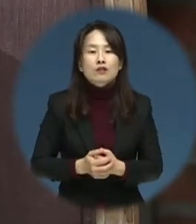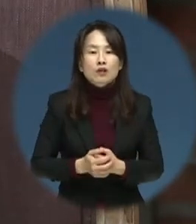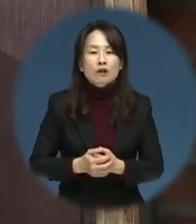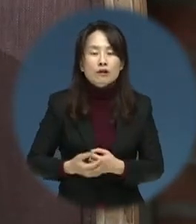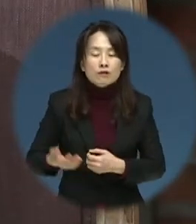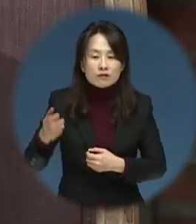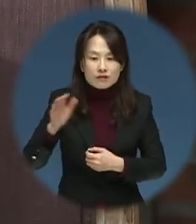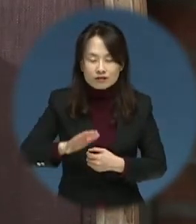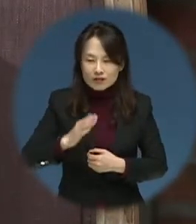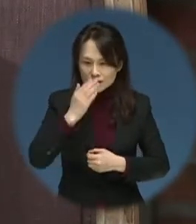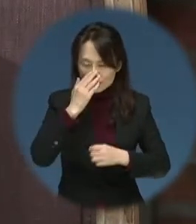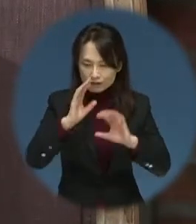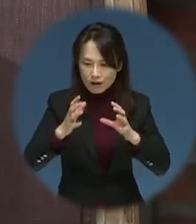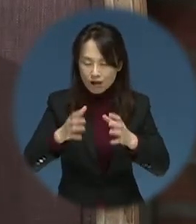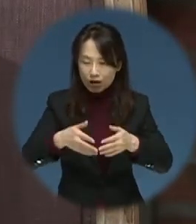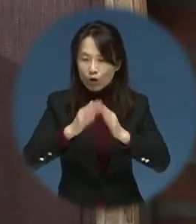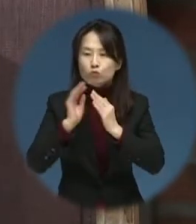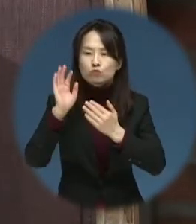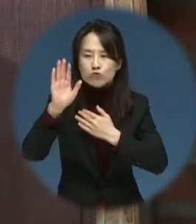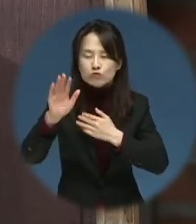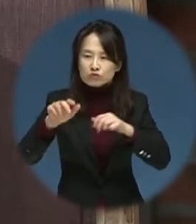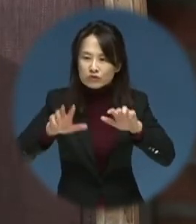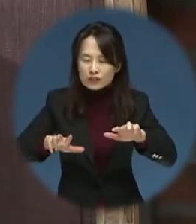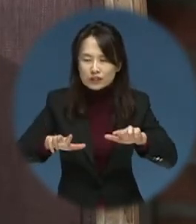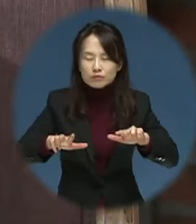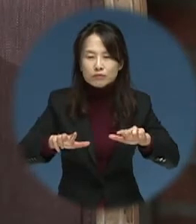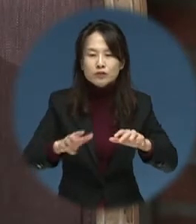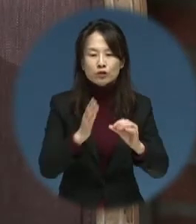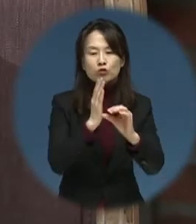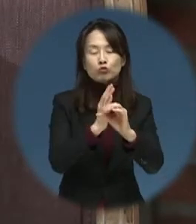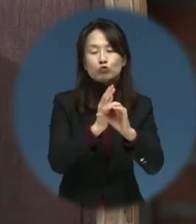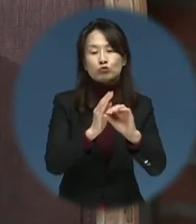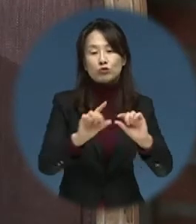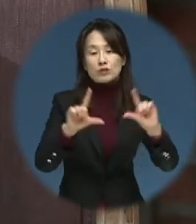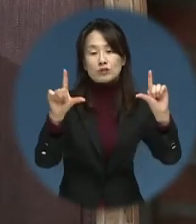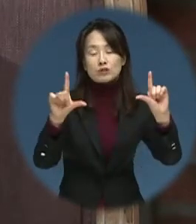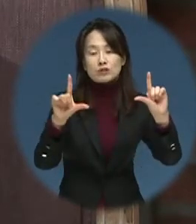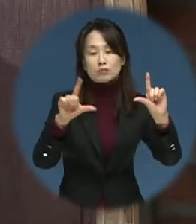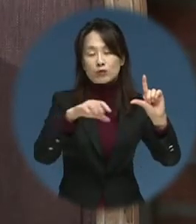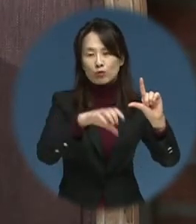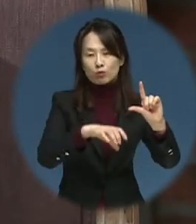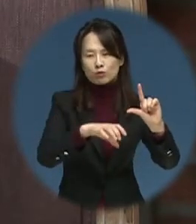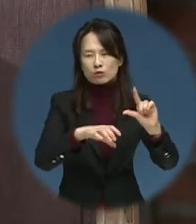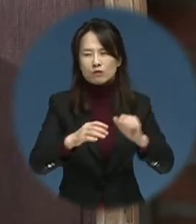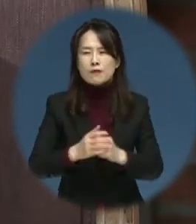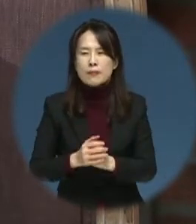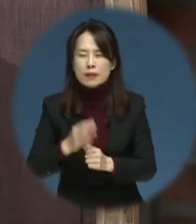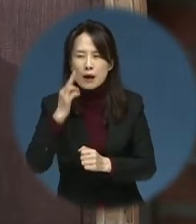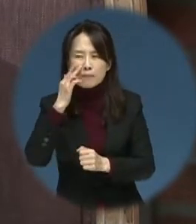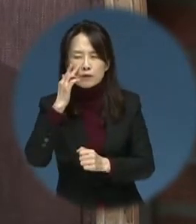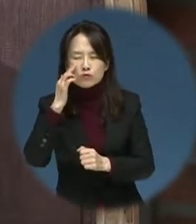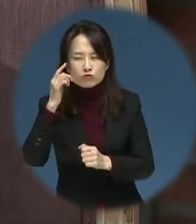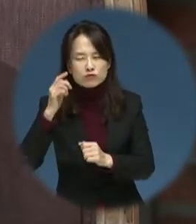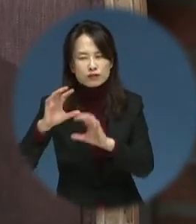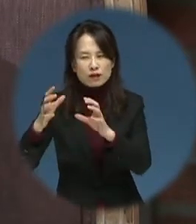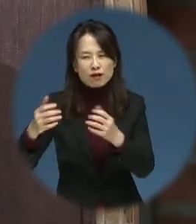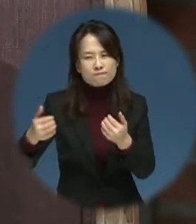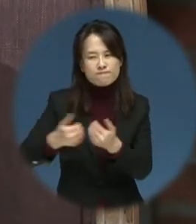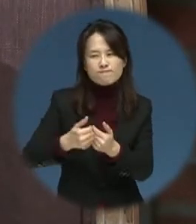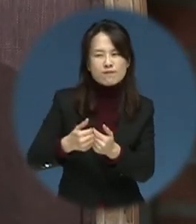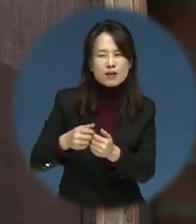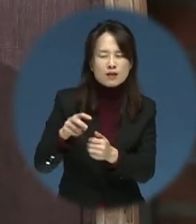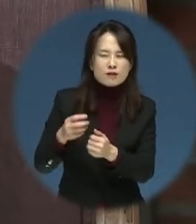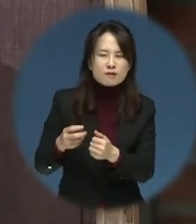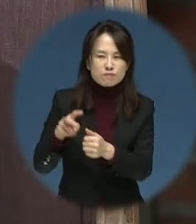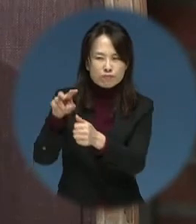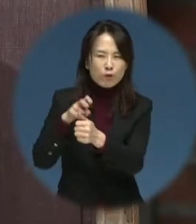이제 다 미국으로 가서 지금 중동의 일반 대중들의 생각은 아무리 서구에서 교육받아도 이 반미 정서가 굉장히